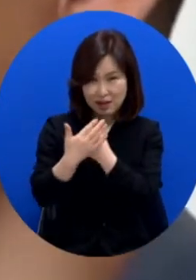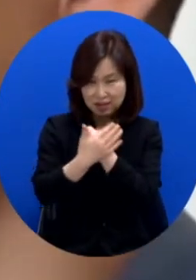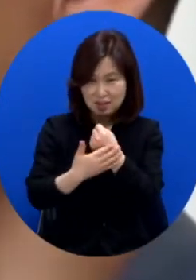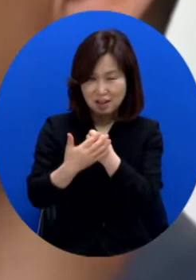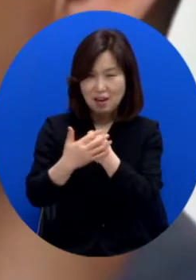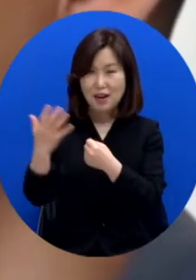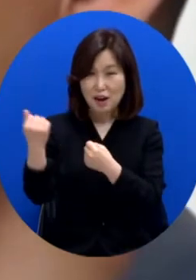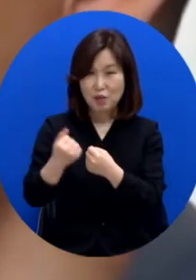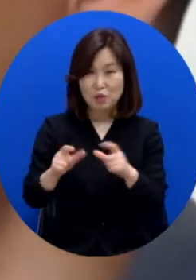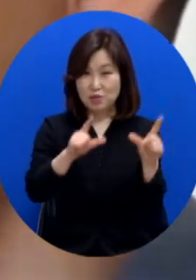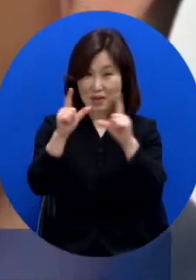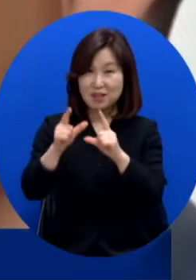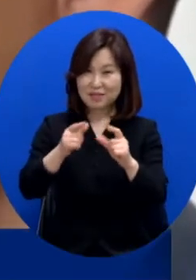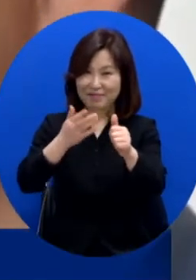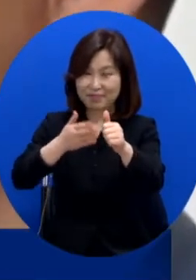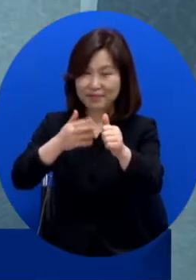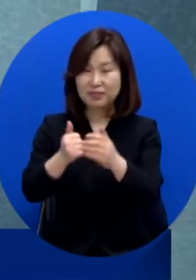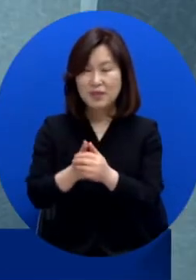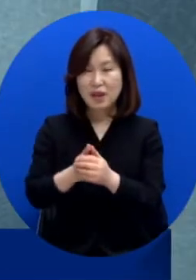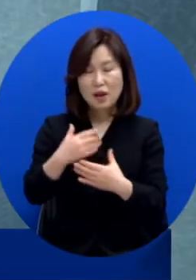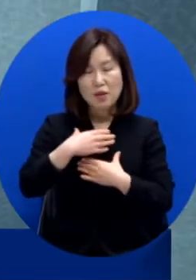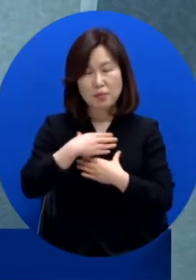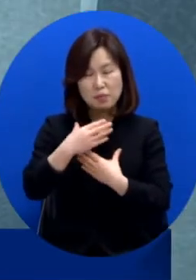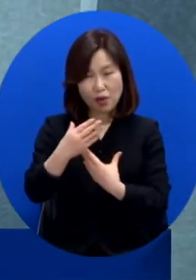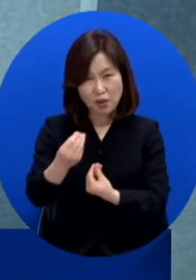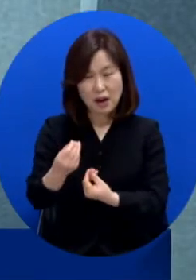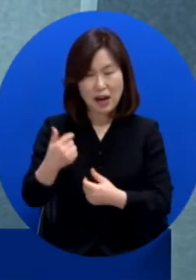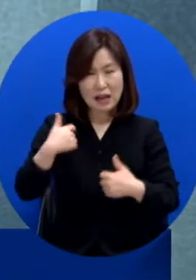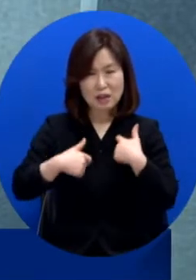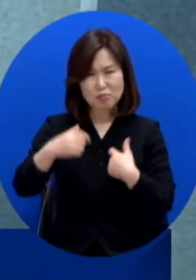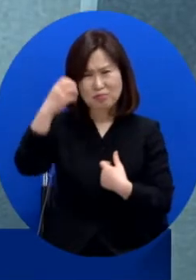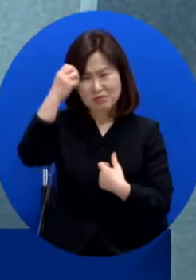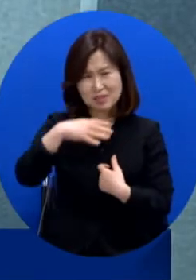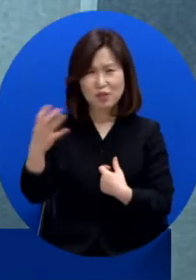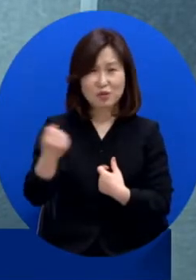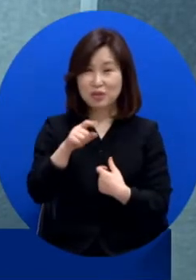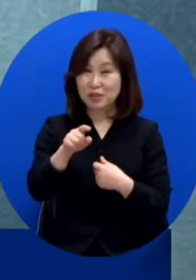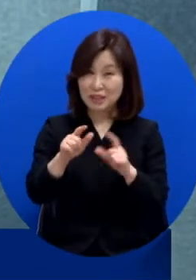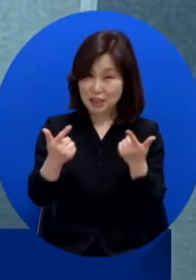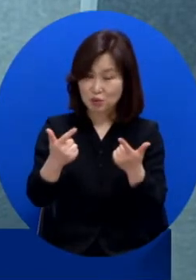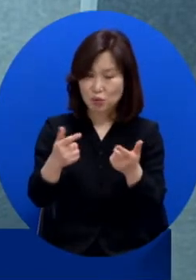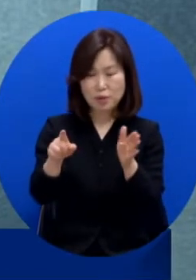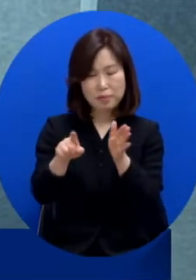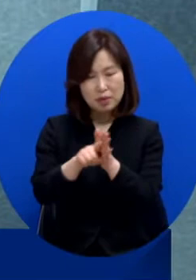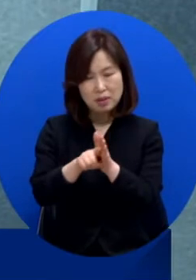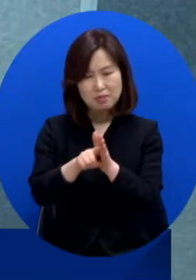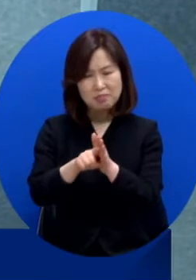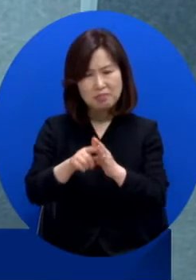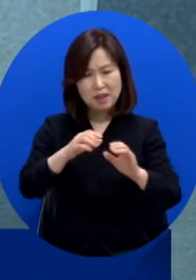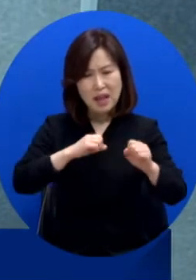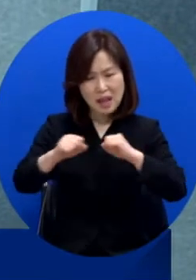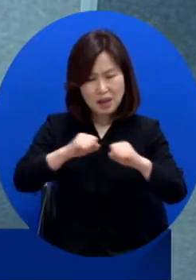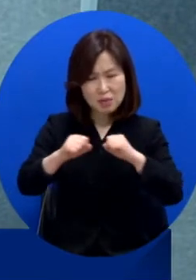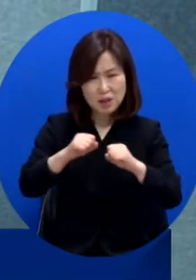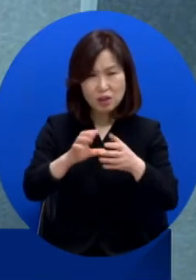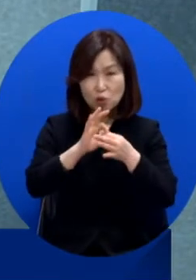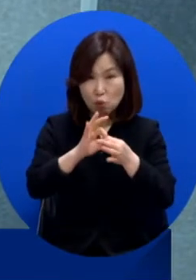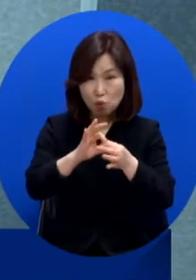권면했습니다. 그 평강과 기쁨이 그냥 얻어진 게 아니다. 네 신앙생활, 네 행위로 얻어지는 게